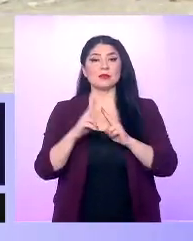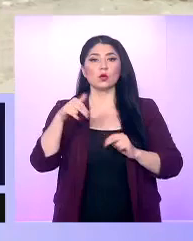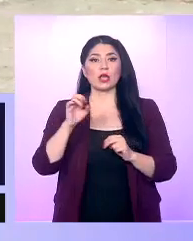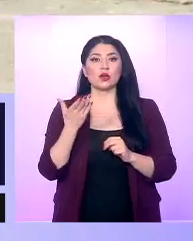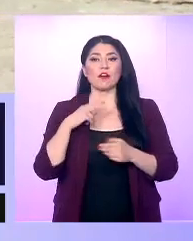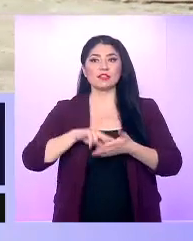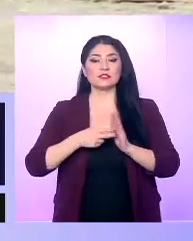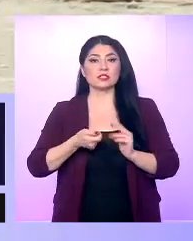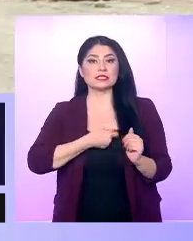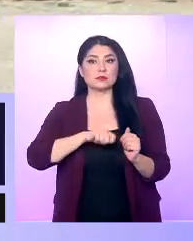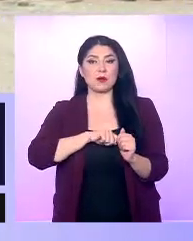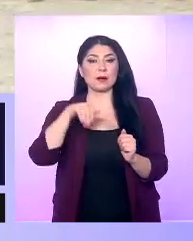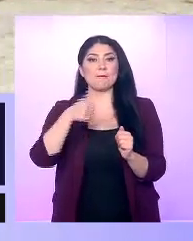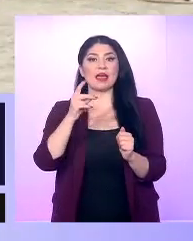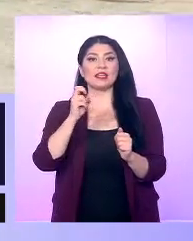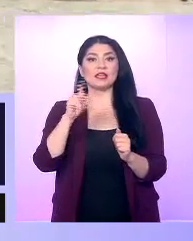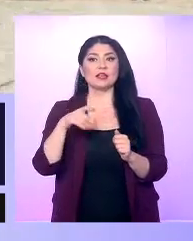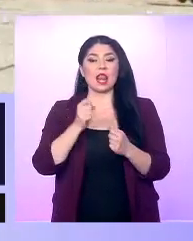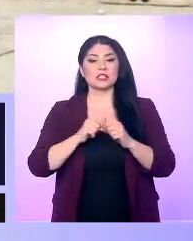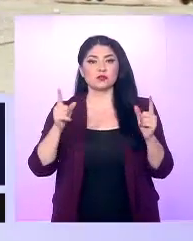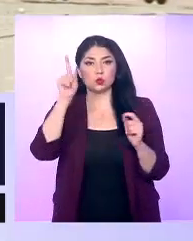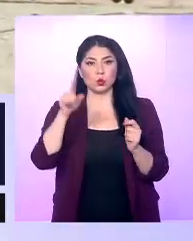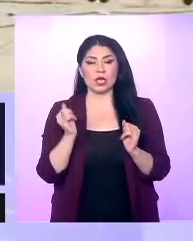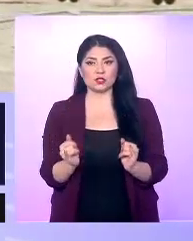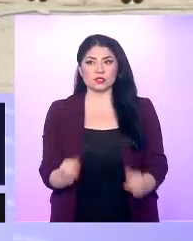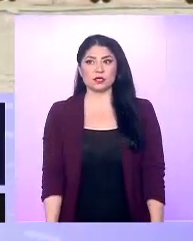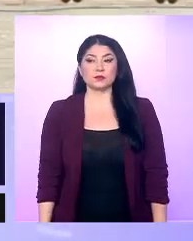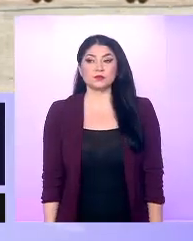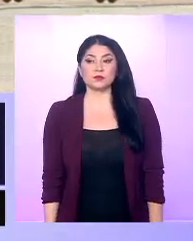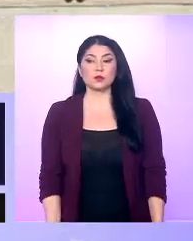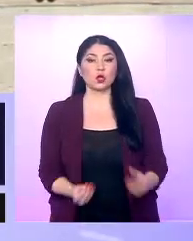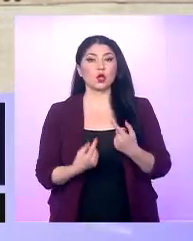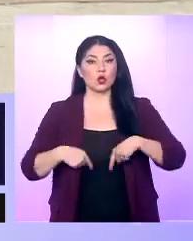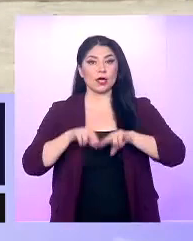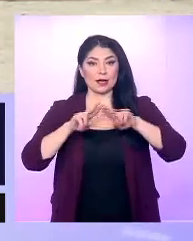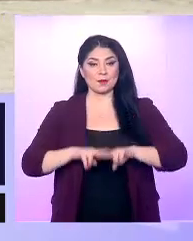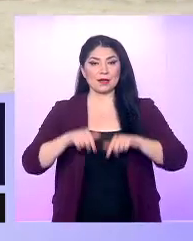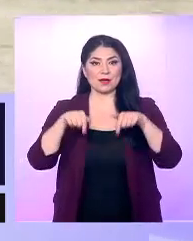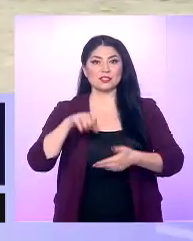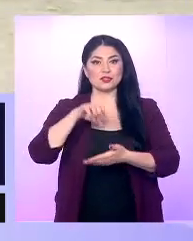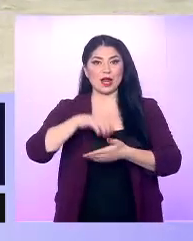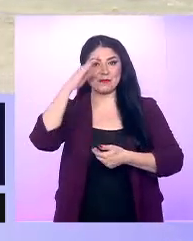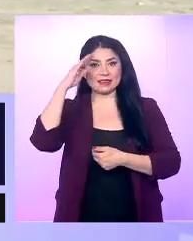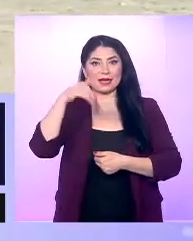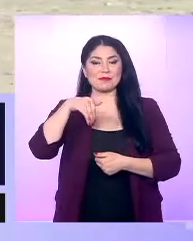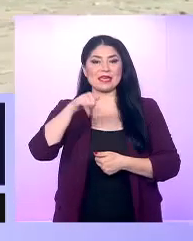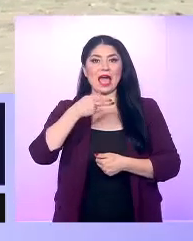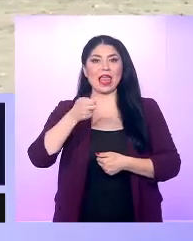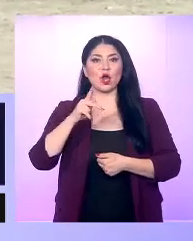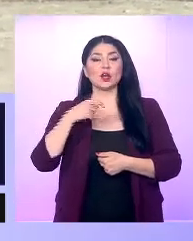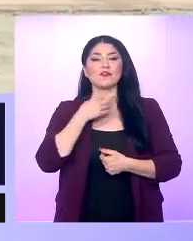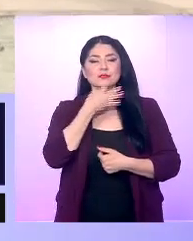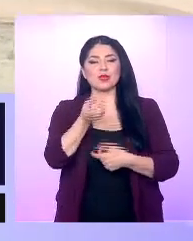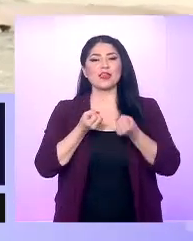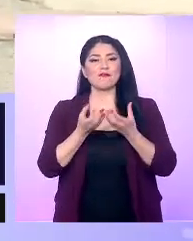va desfășura în Spania, la Madrid, la sfârșitul acestei luni. Așadar, noi rămânem aici în baza de la Mihail Cogălnicianu și vă vom